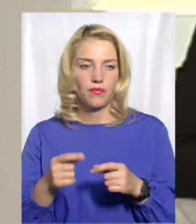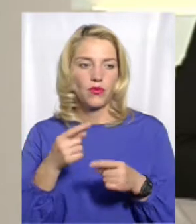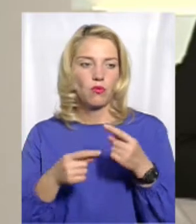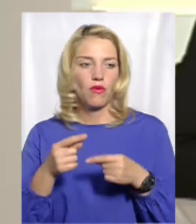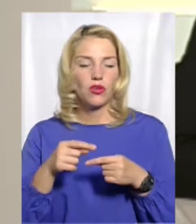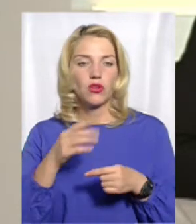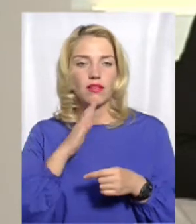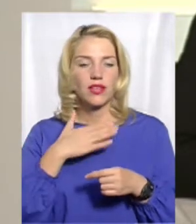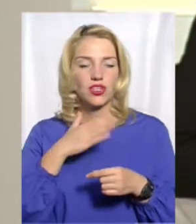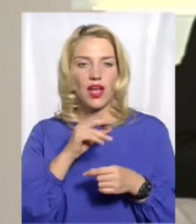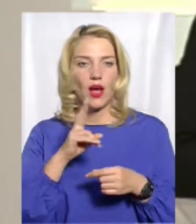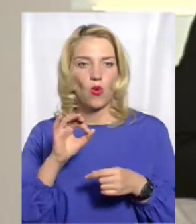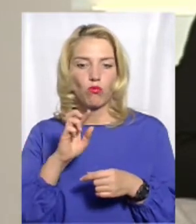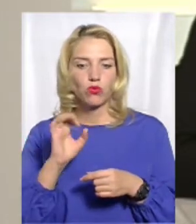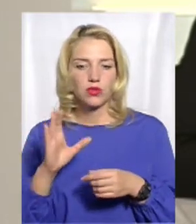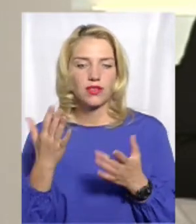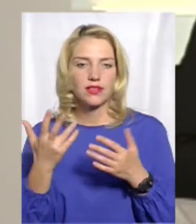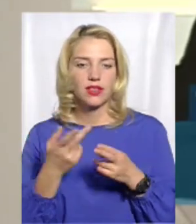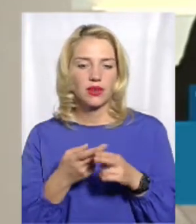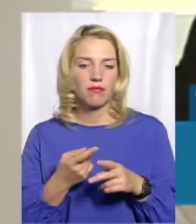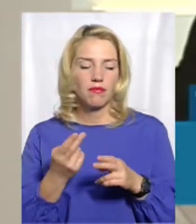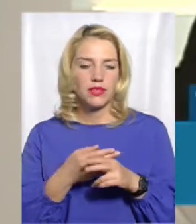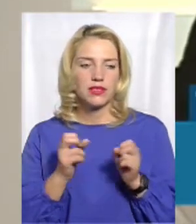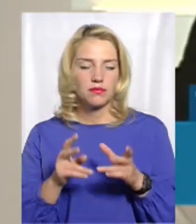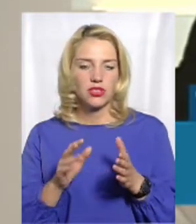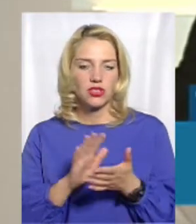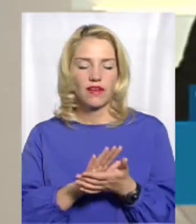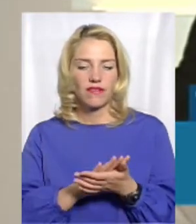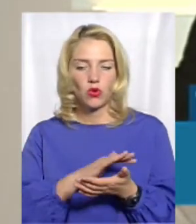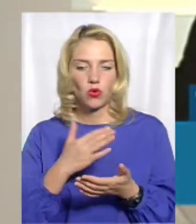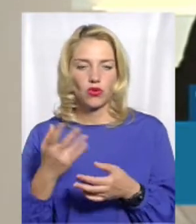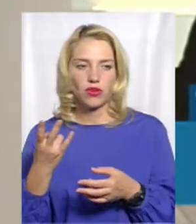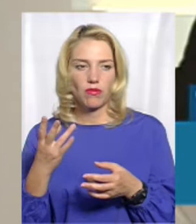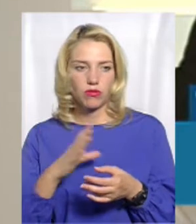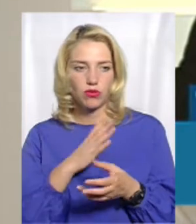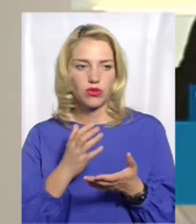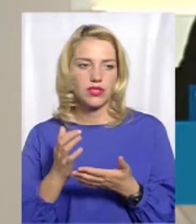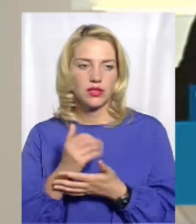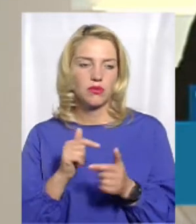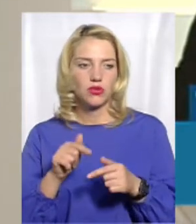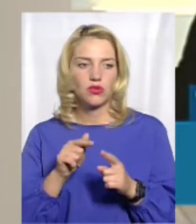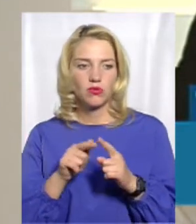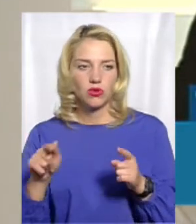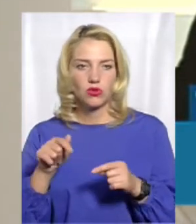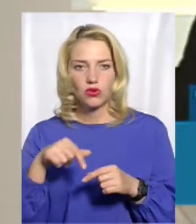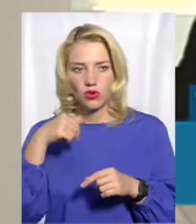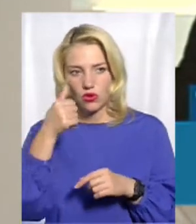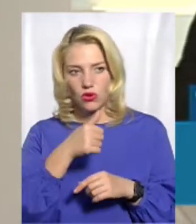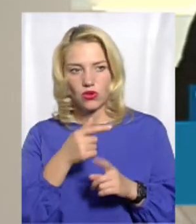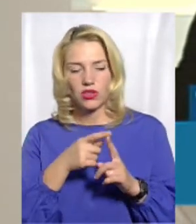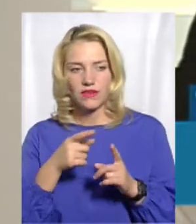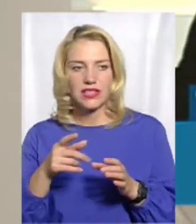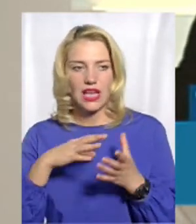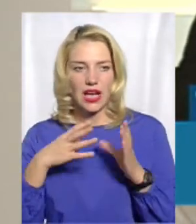нашого екобуса. Скільки небезпечних відходів вам вдалося зібрати протягом цього року і взагалі протягом, можливо,